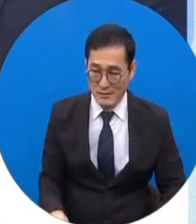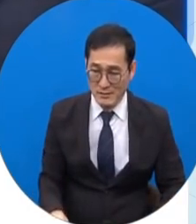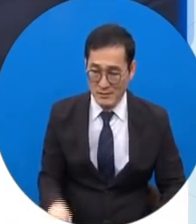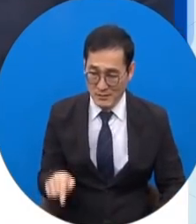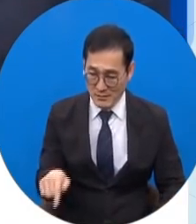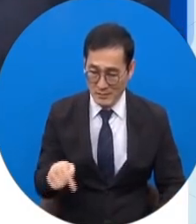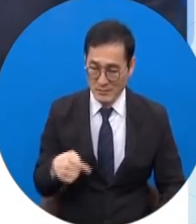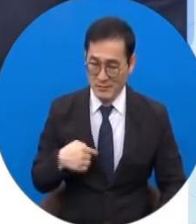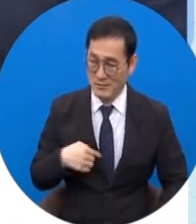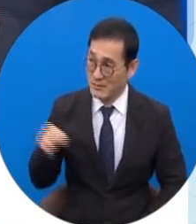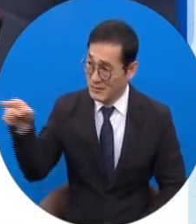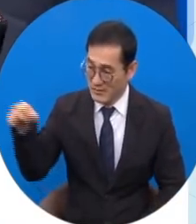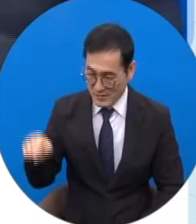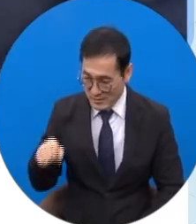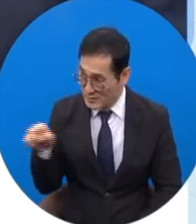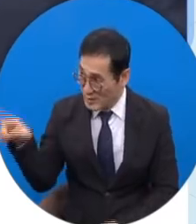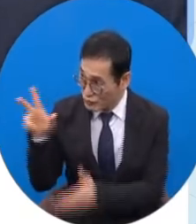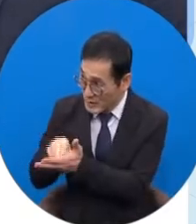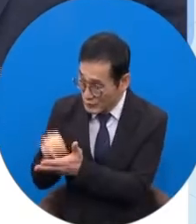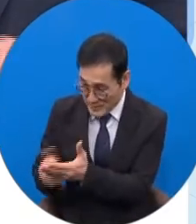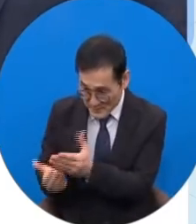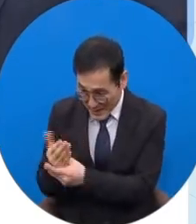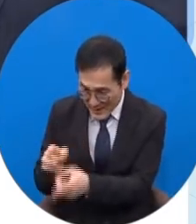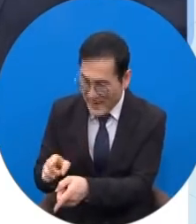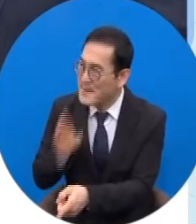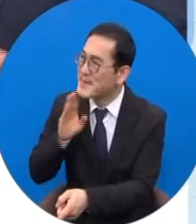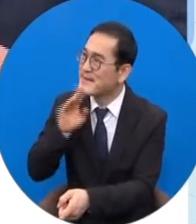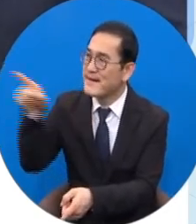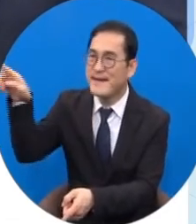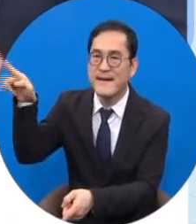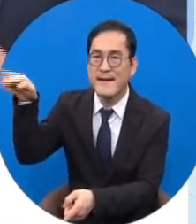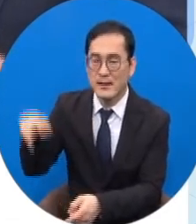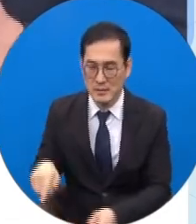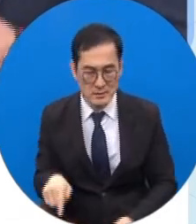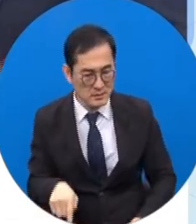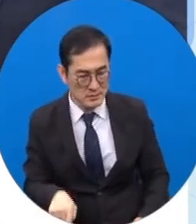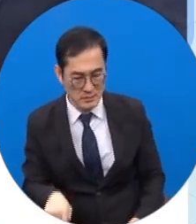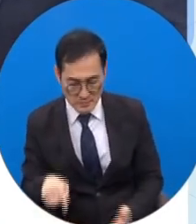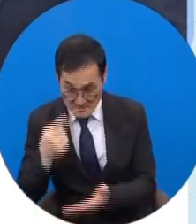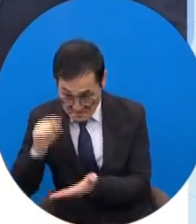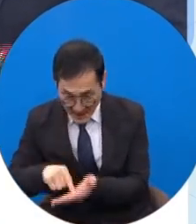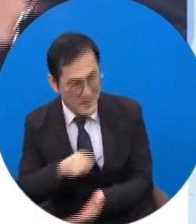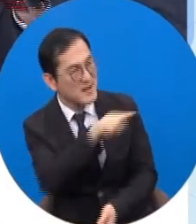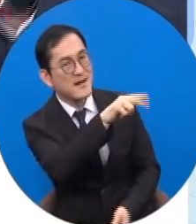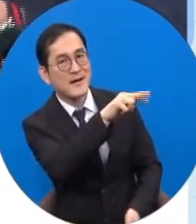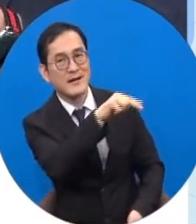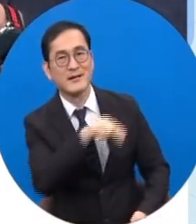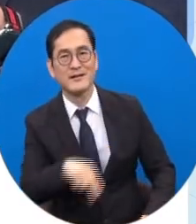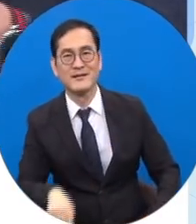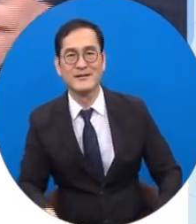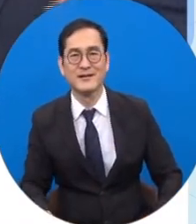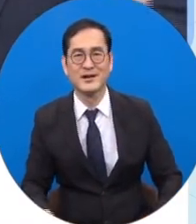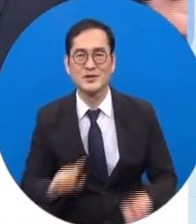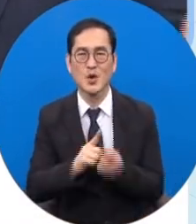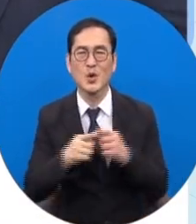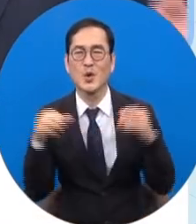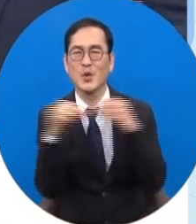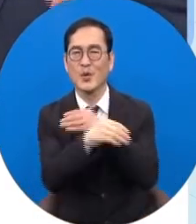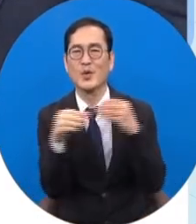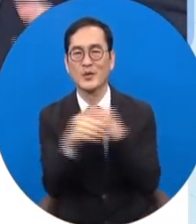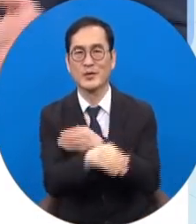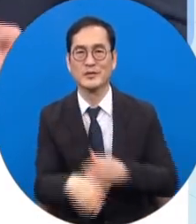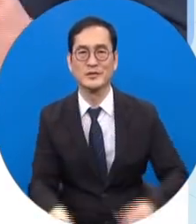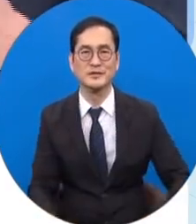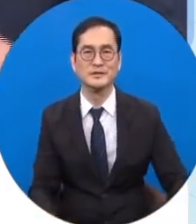국민의 문이 게 맞다 이렇게 해서 주장을 해왔습니다 만에 이번 사람 같은 경우는 작년 11월에 이쪽 음 전에 말씀하셨던 입으로 코